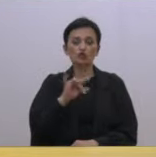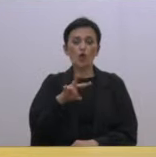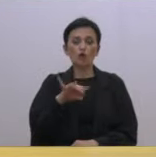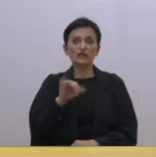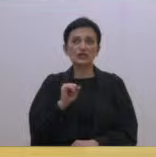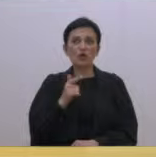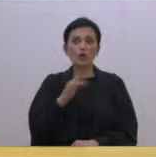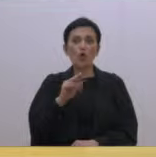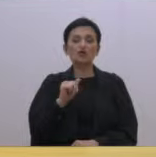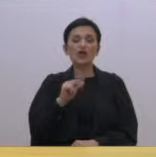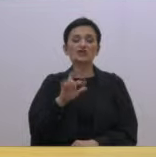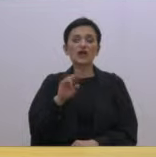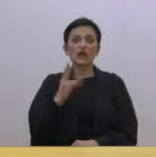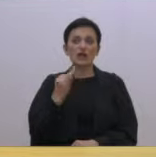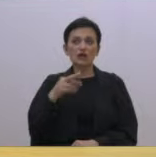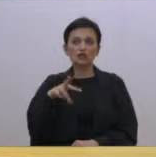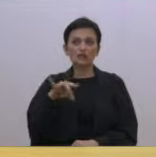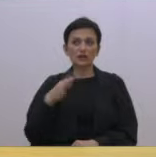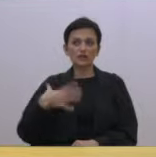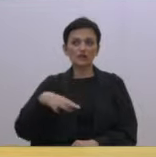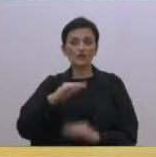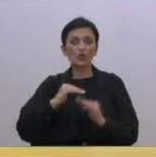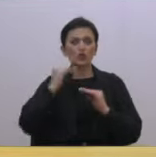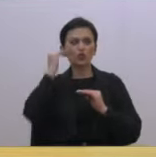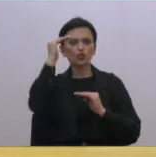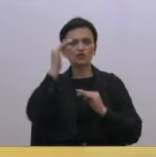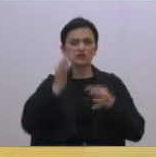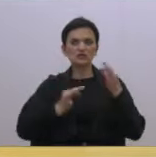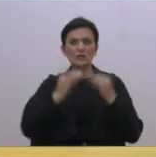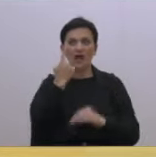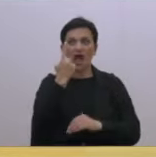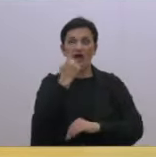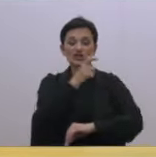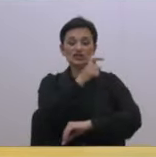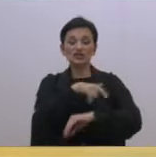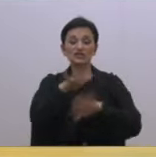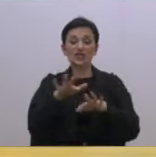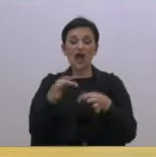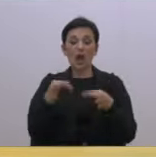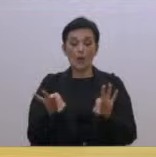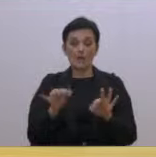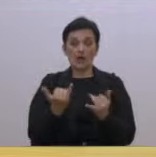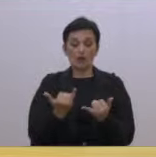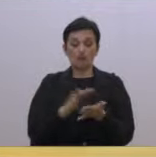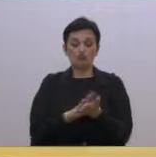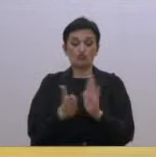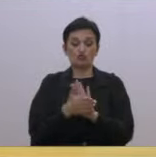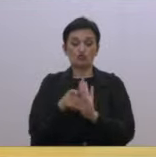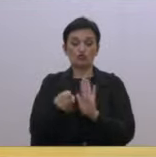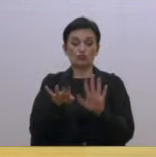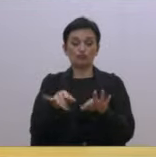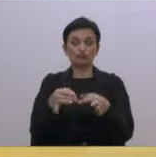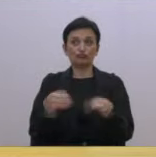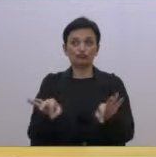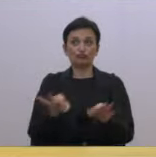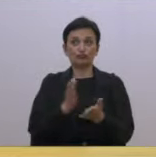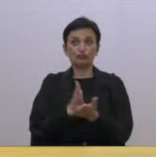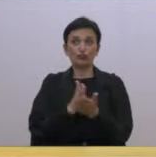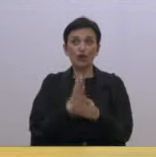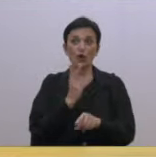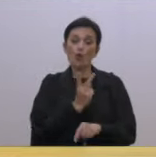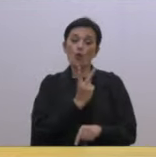გოჩა ჯეირანაშვილი. საქართველოს უზენაეს სასამართლოს ერთი წევრის თანამდებობა დღის მდგომარეობით ვაკანტურია, ხოლო